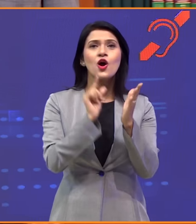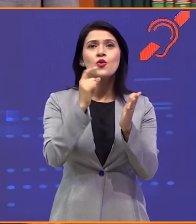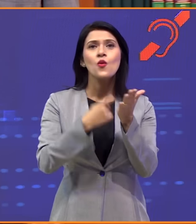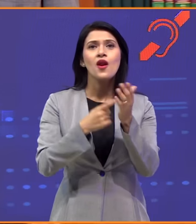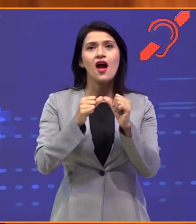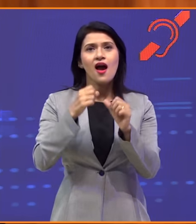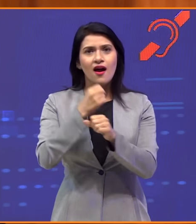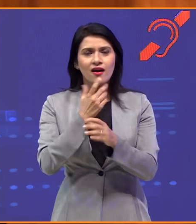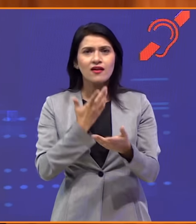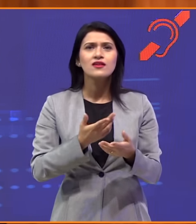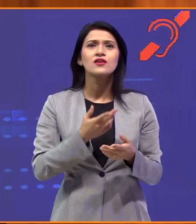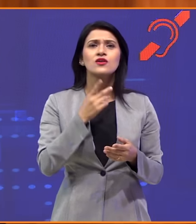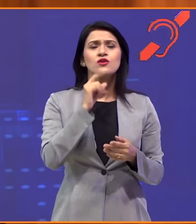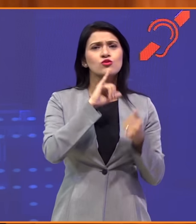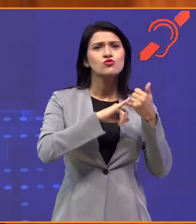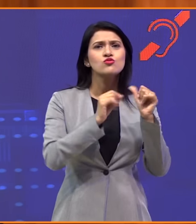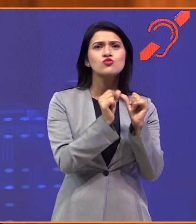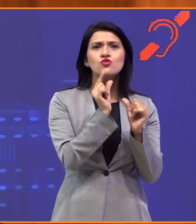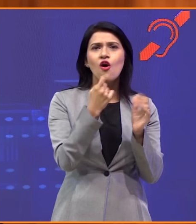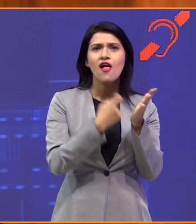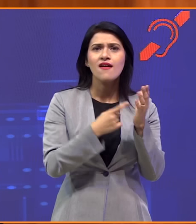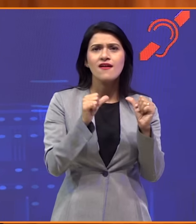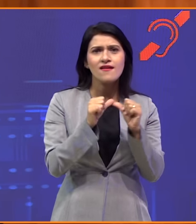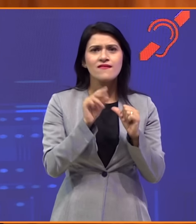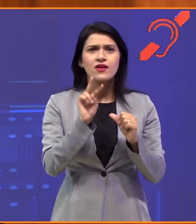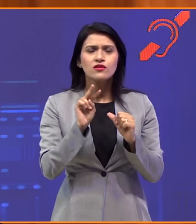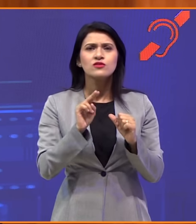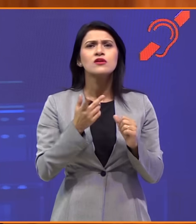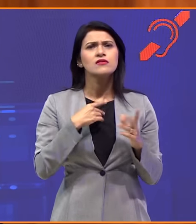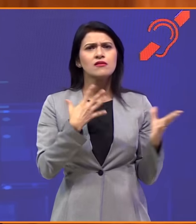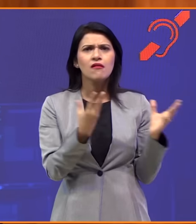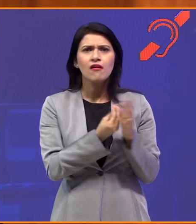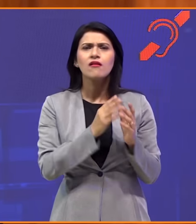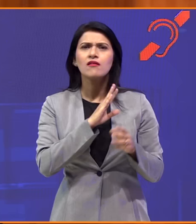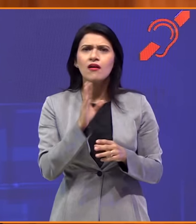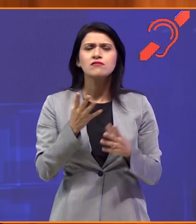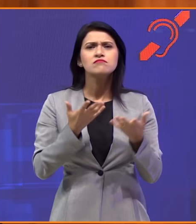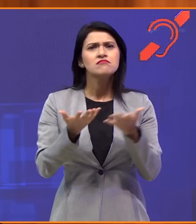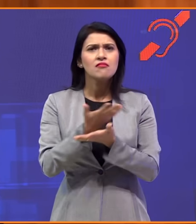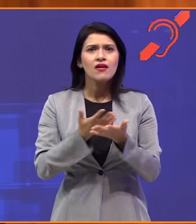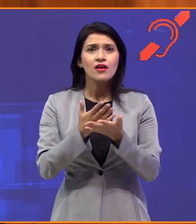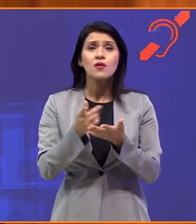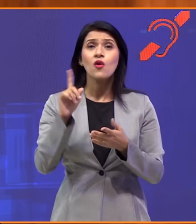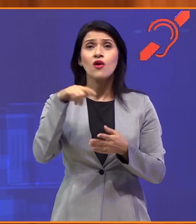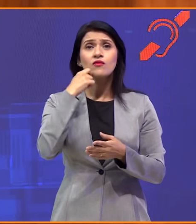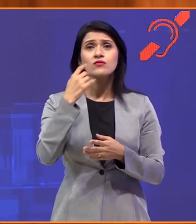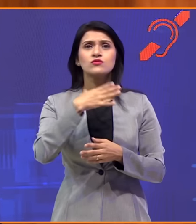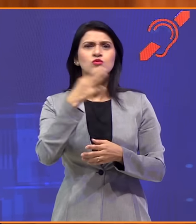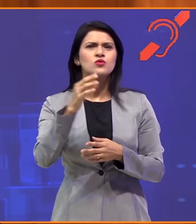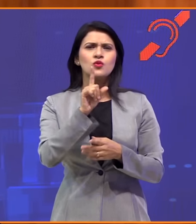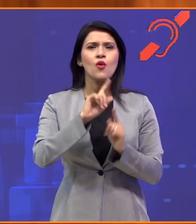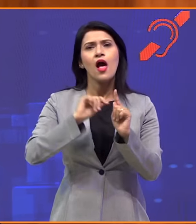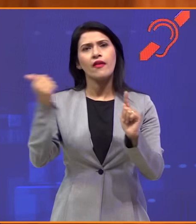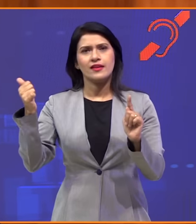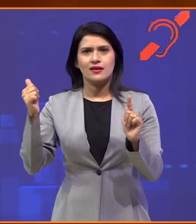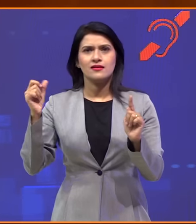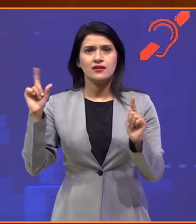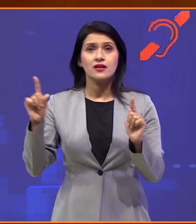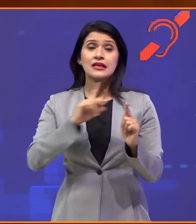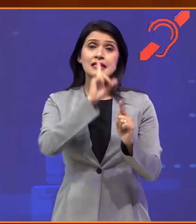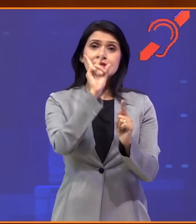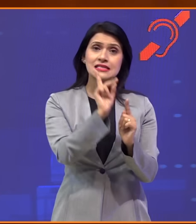शुक्ला आए सबने लिखना शुरू किया तो पता ये चला उन्होंने कहा कि यार मैं जो जो हीरो वाला रोल है वो मैं किसी और को दूंगा यह